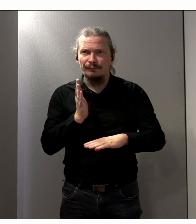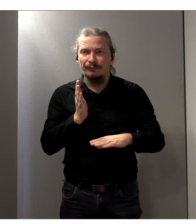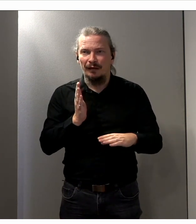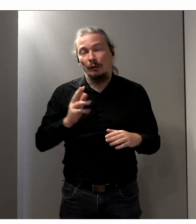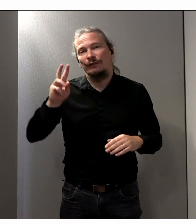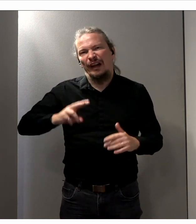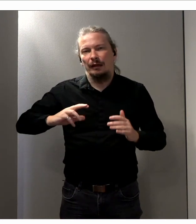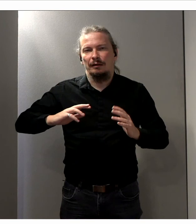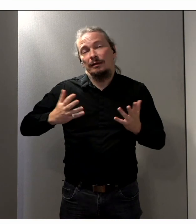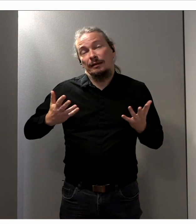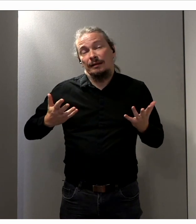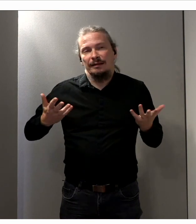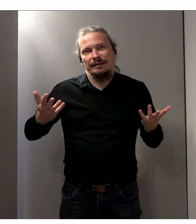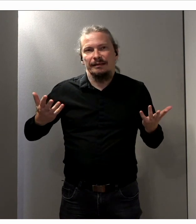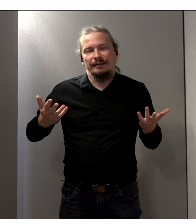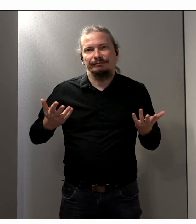évidemment, très